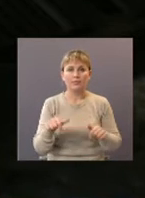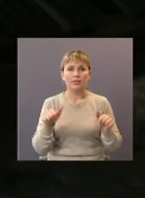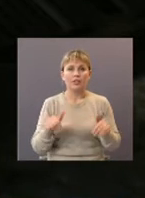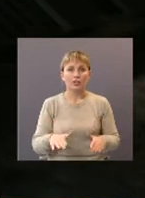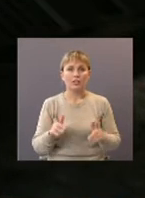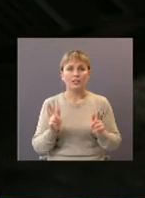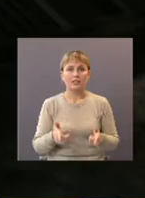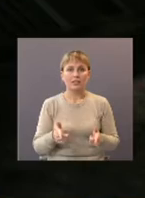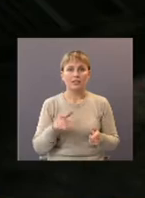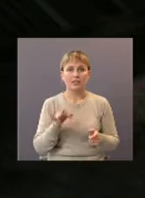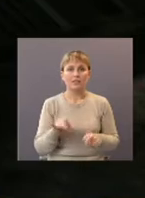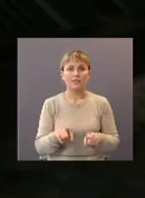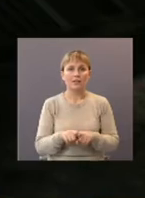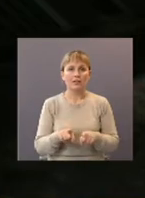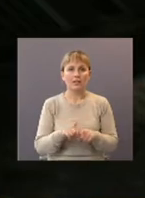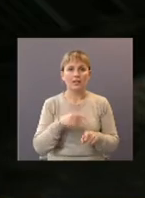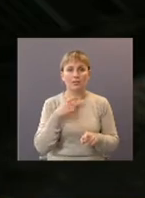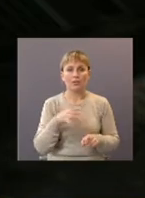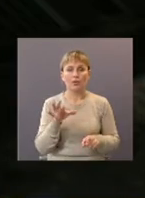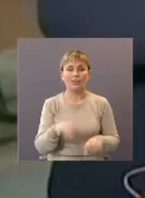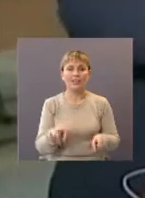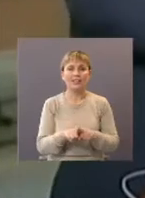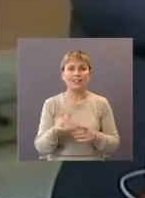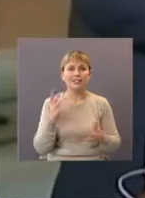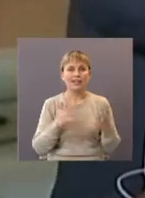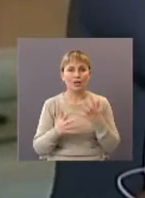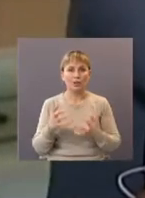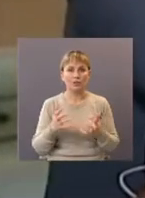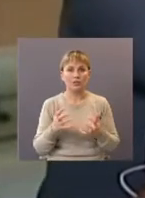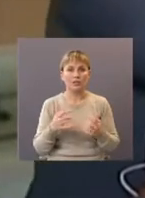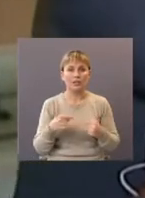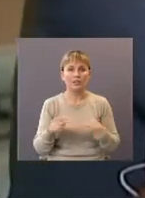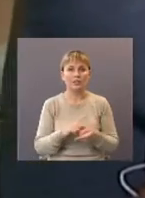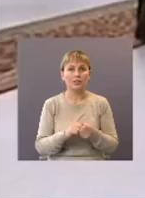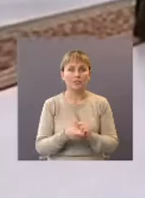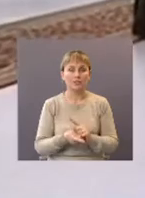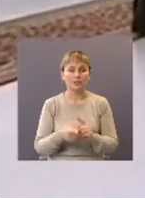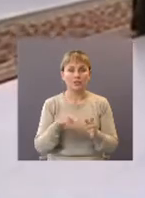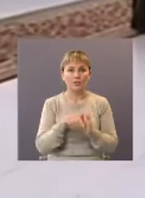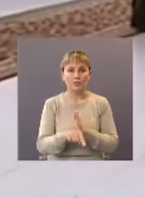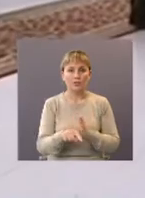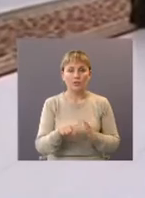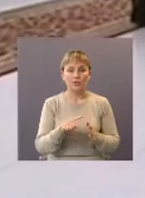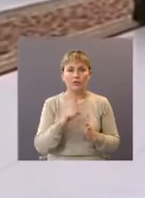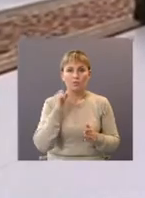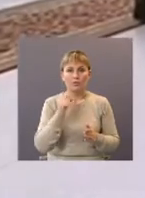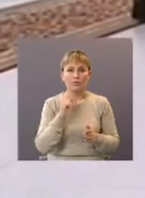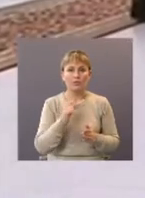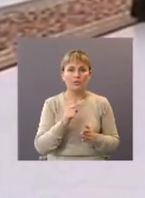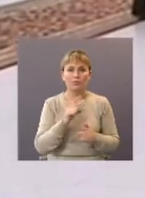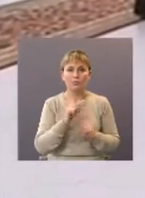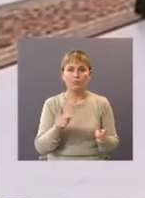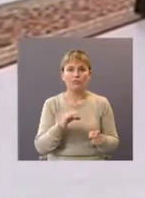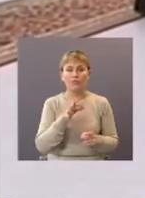решениями, соглашениями. И тем не менее, говорить о таких серьезных тектонических изменениях во внутренней и внешней политике Узбекистана, наверное, не приходится.